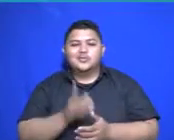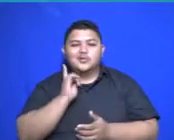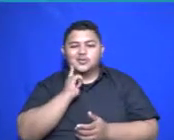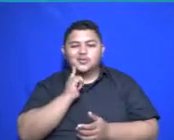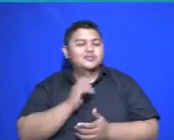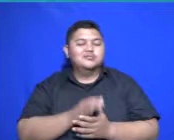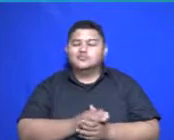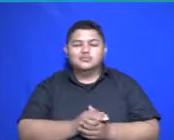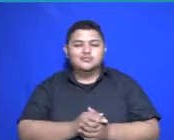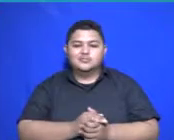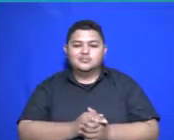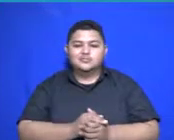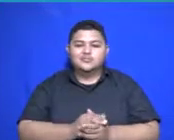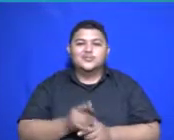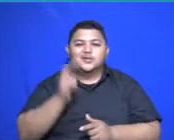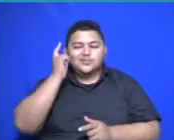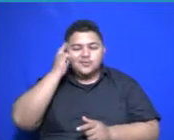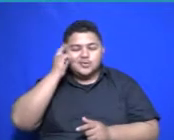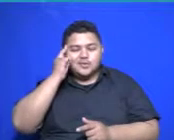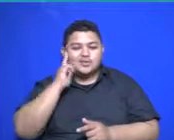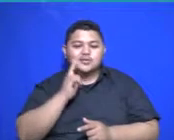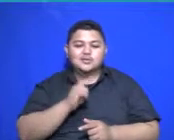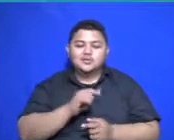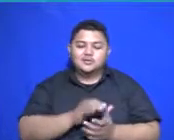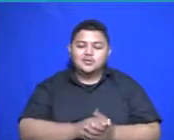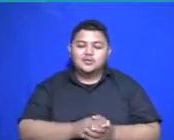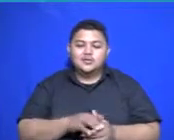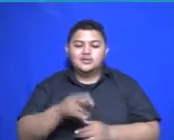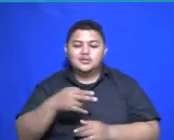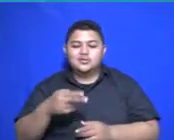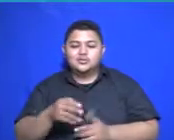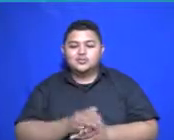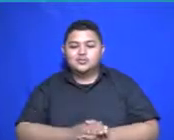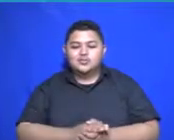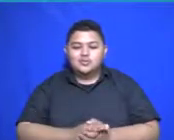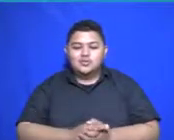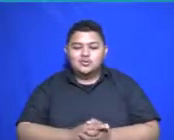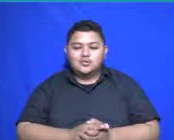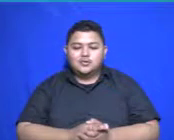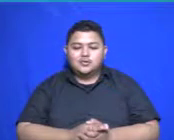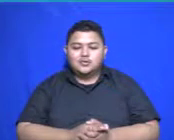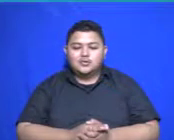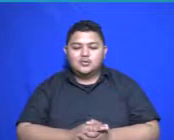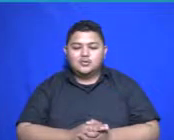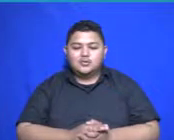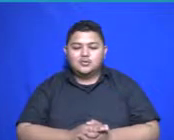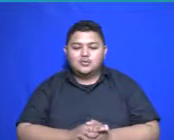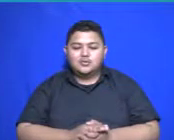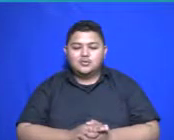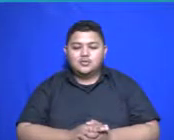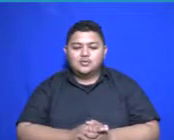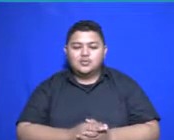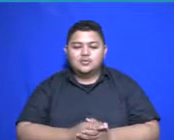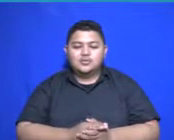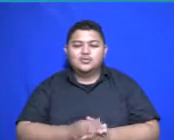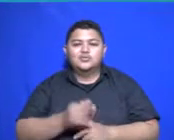melihat pesatnya usulan-usulan dari Indonesia, bahkan dia punya komentar bahwa Indonesia itu super power di